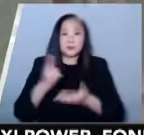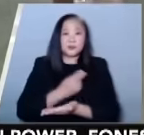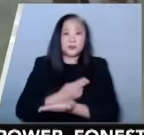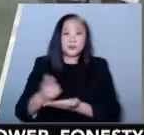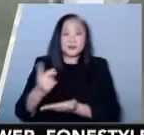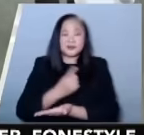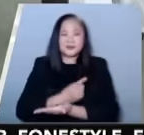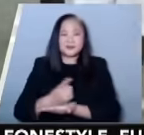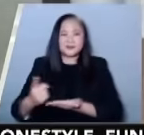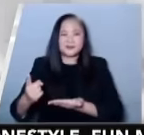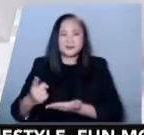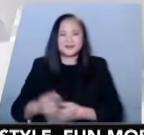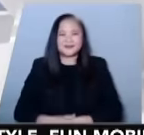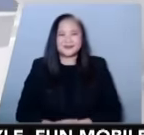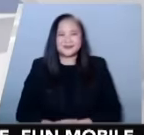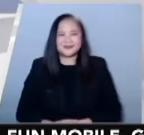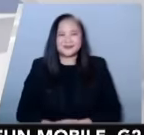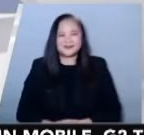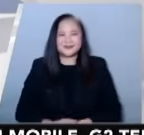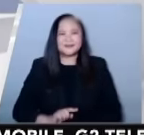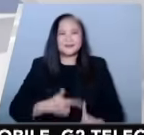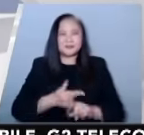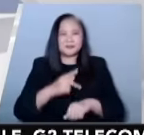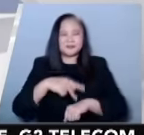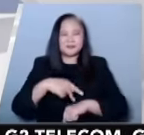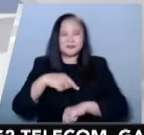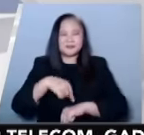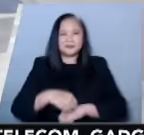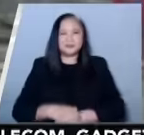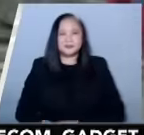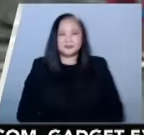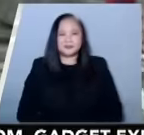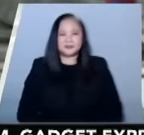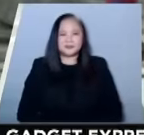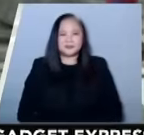sa Paranaque ay may unang balita, si Nico Wahe. Nico?